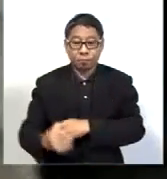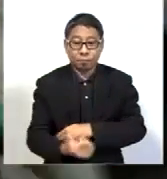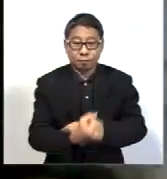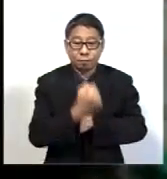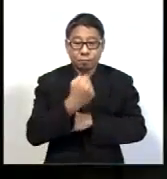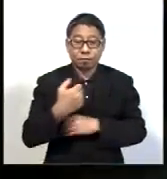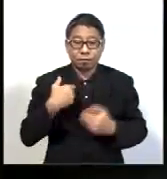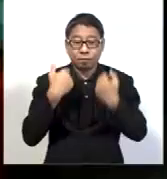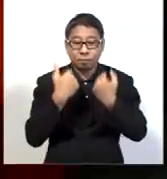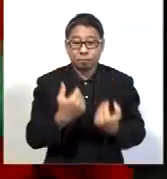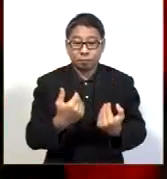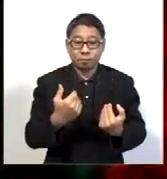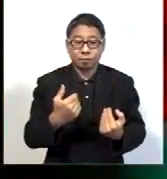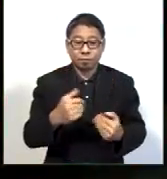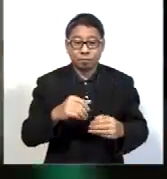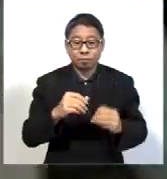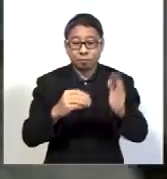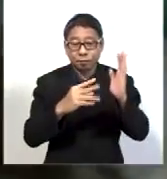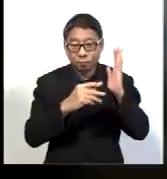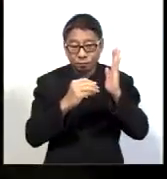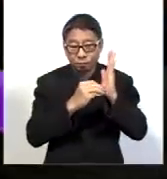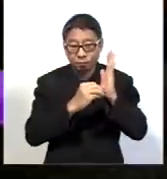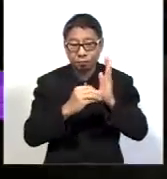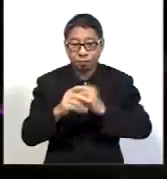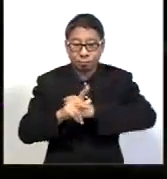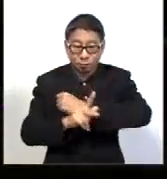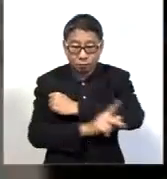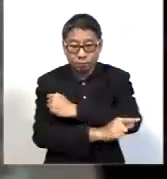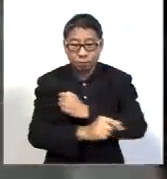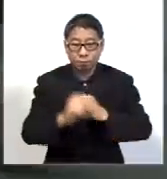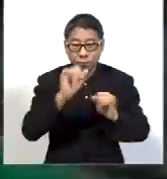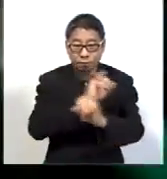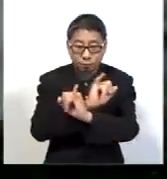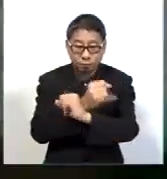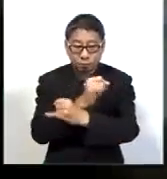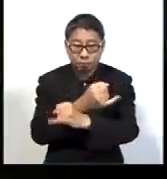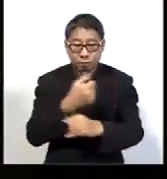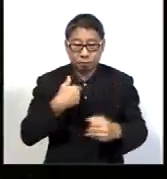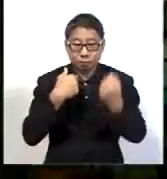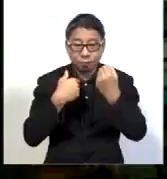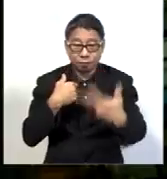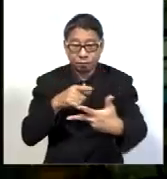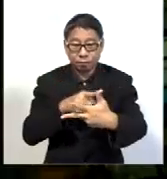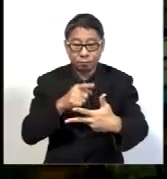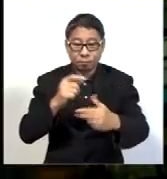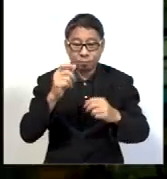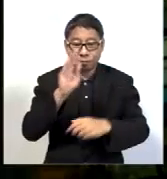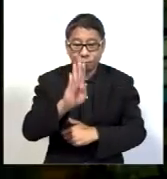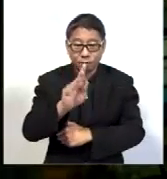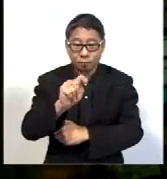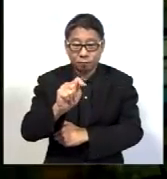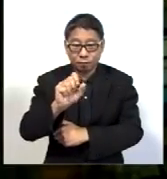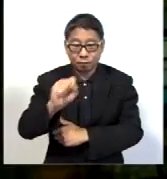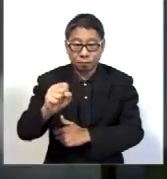ข้นโดยปฏิบัติการนี้ในพื้นที่เขตจตุจักรที่รับผิดชอบมี3จุดใหญ่ก็คือที่บริเวณ BTS จตุ